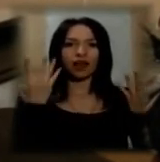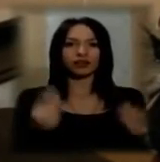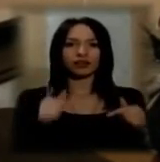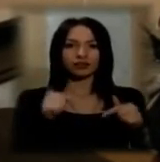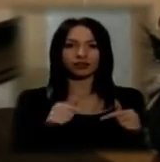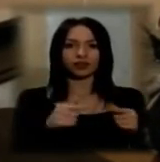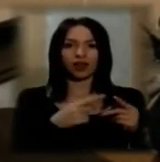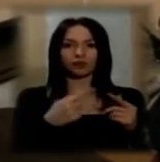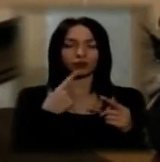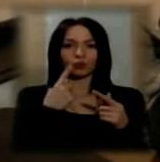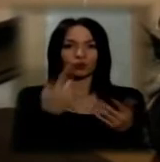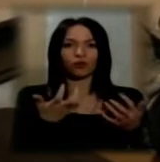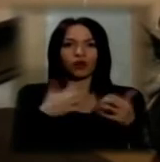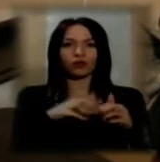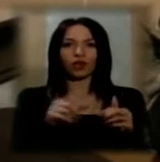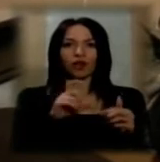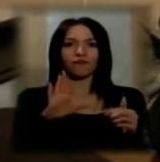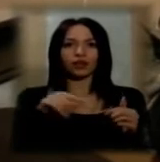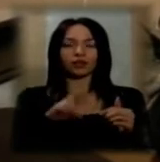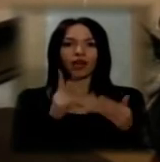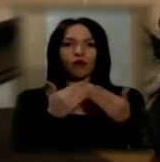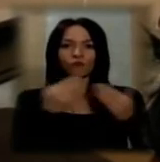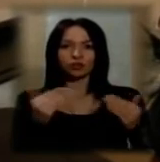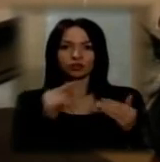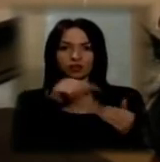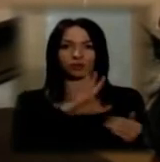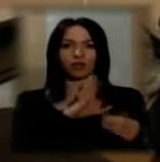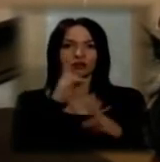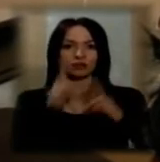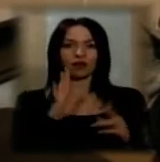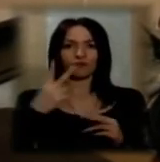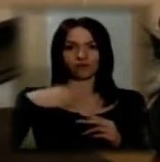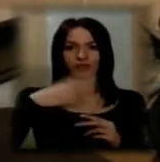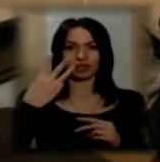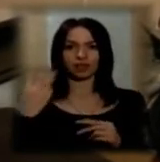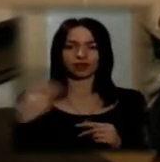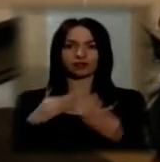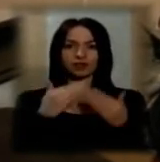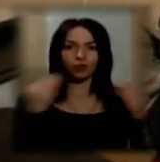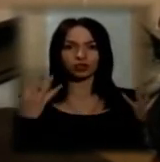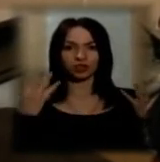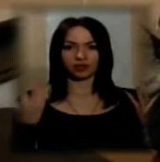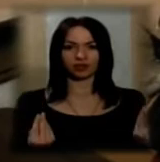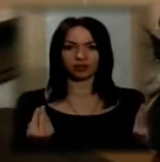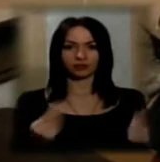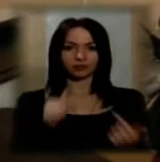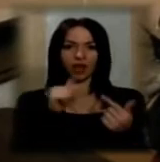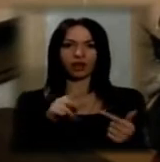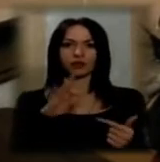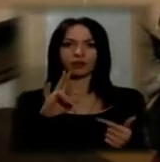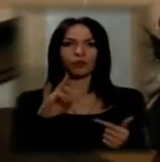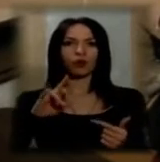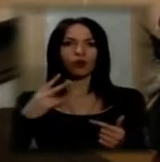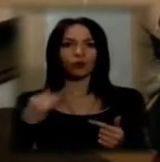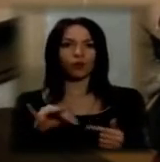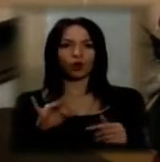лічені хвилини, от як остання зайшла скарга в 23:30, останній день. Антимонопольний комітет відповідно